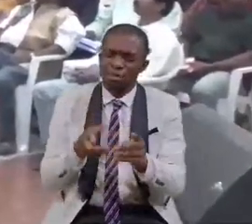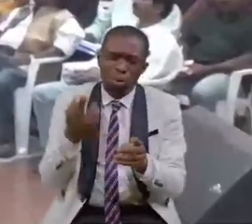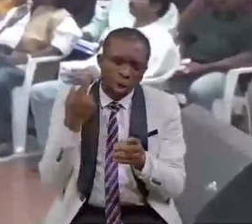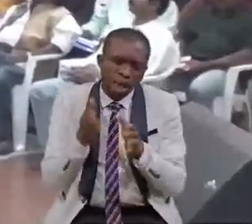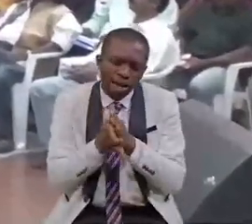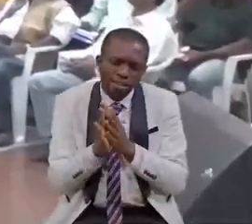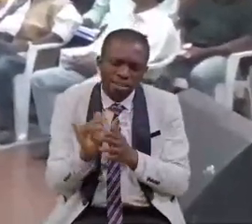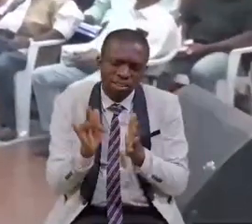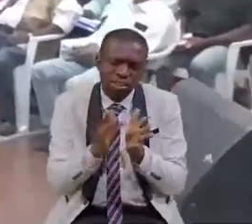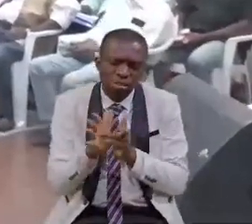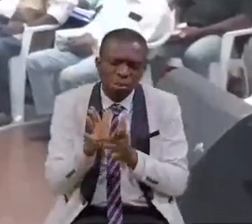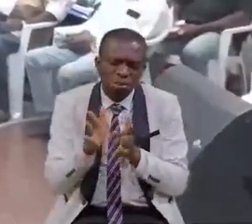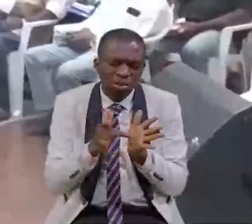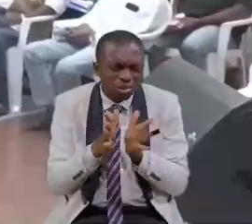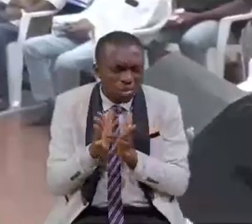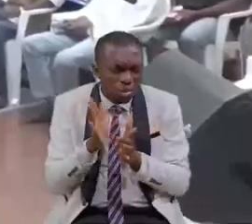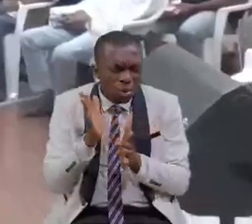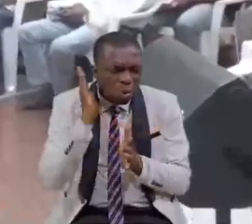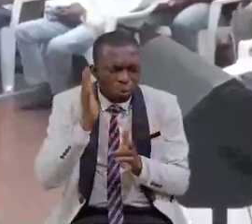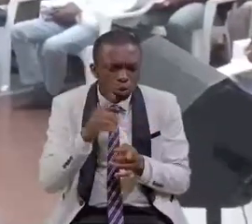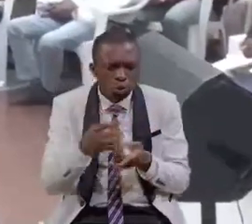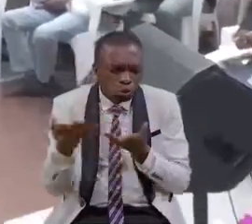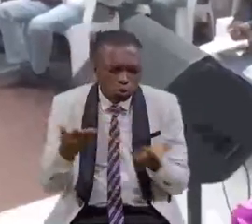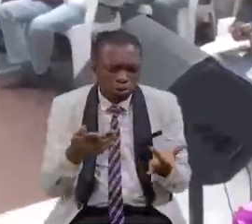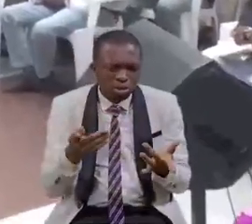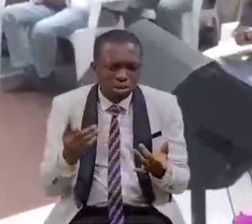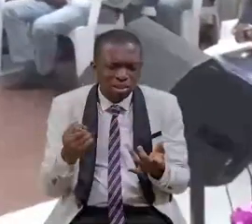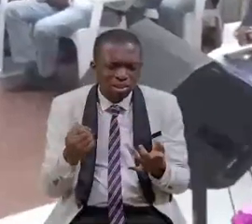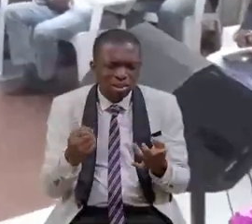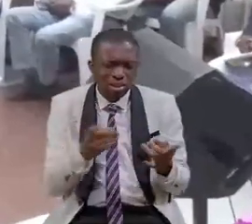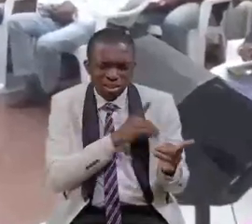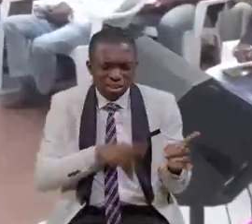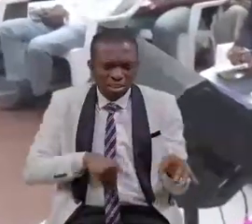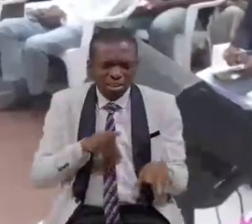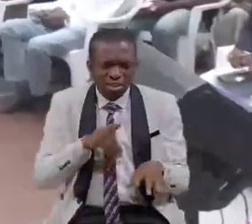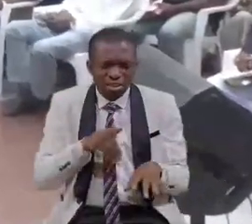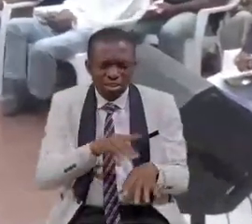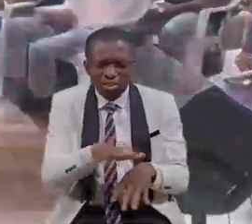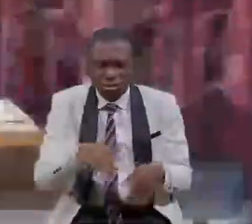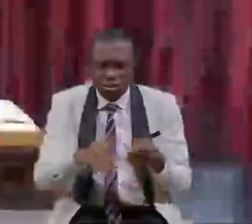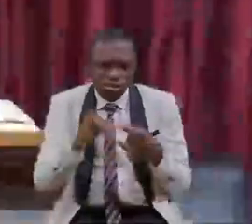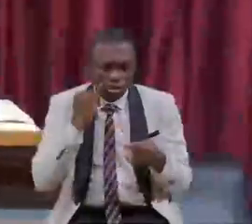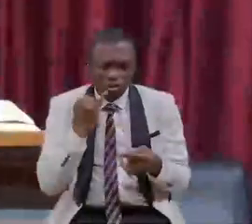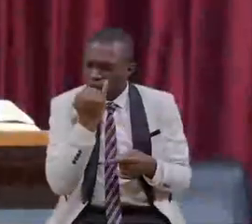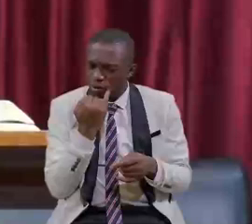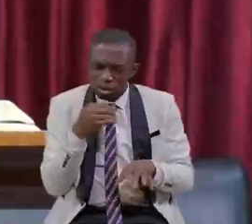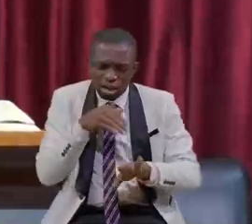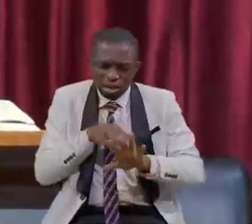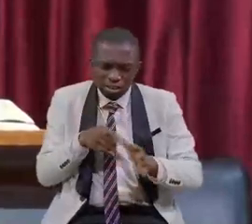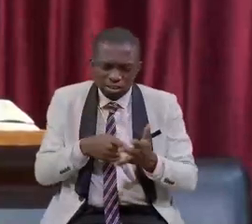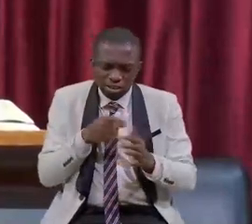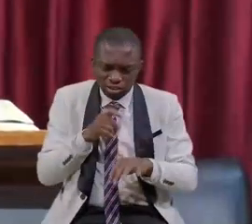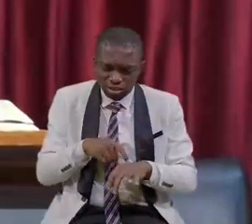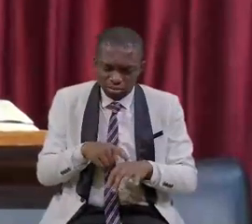C'est pourquoi les disciples demandaient, vas-tu amener le royaume en ce temps-ci? Et que ce n'est pas, à vous